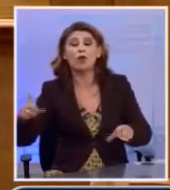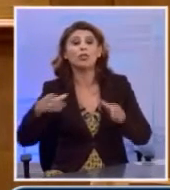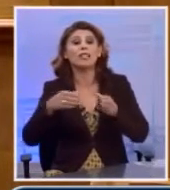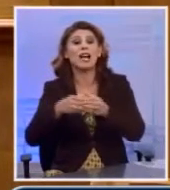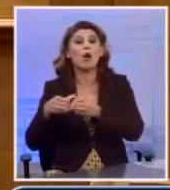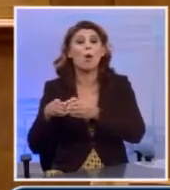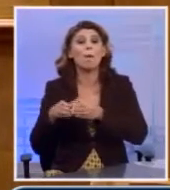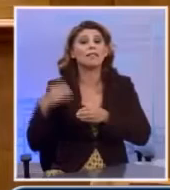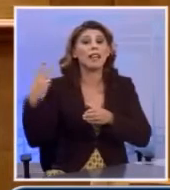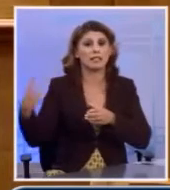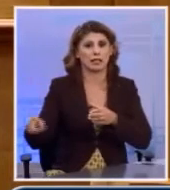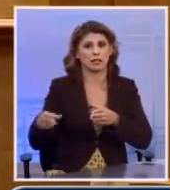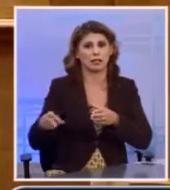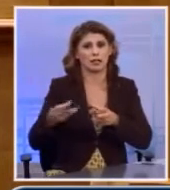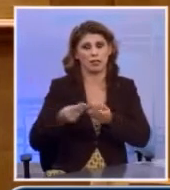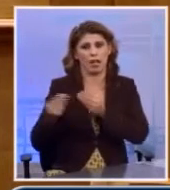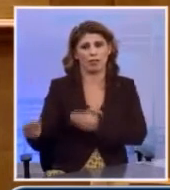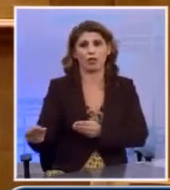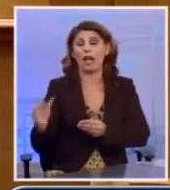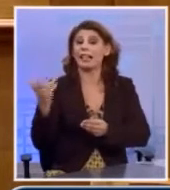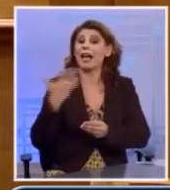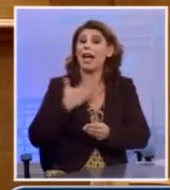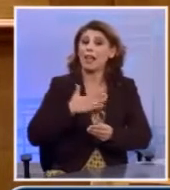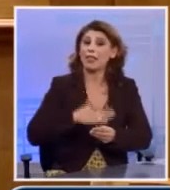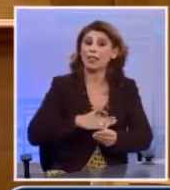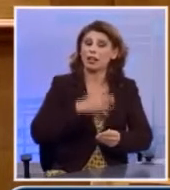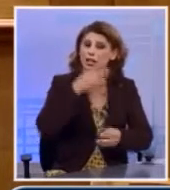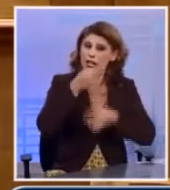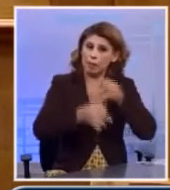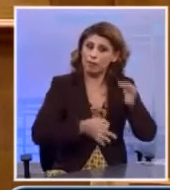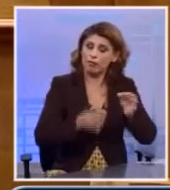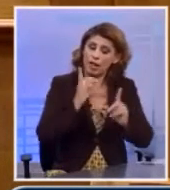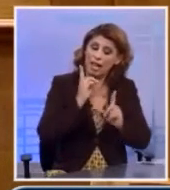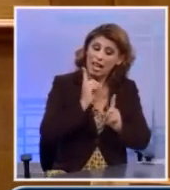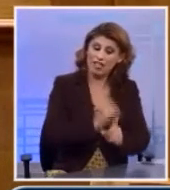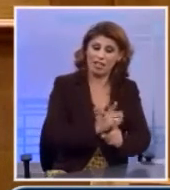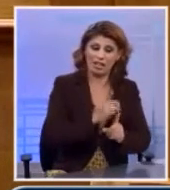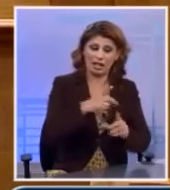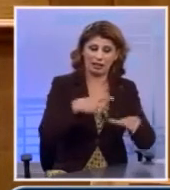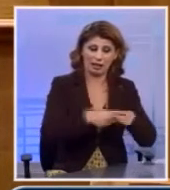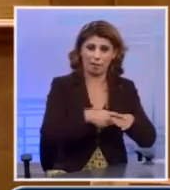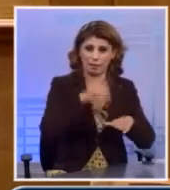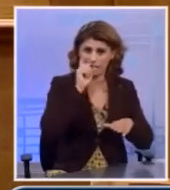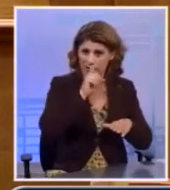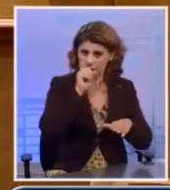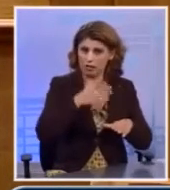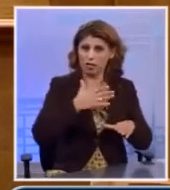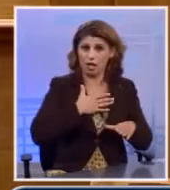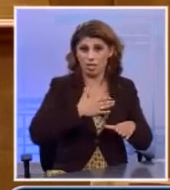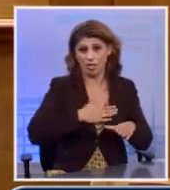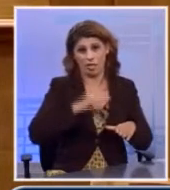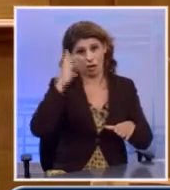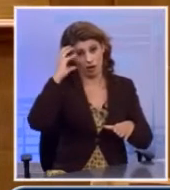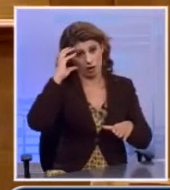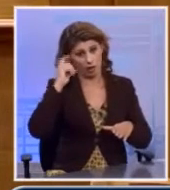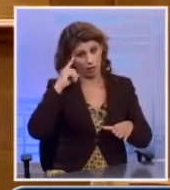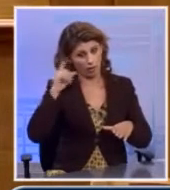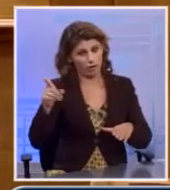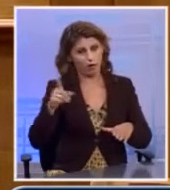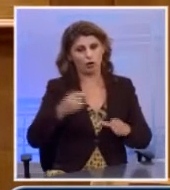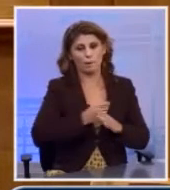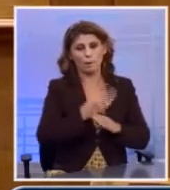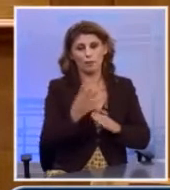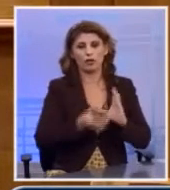κόμματα. Γιατί αν θέλετε να μιλήσουμε ειδικά για την Αττική, θέλω να σας θυμίσω ότι το Πασόκ η Νέα Δημοκρατία